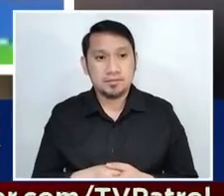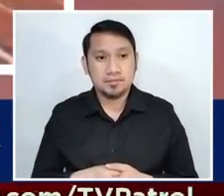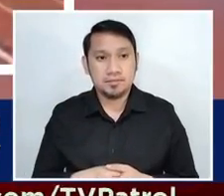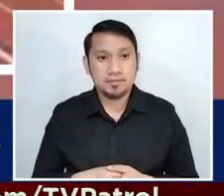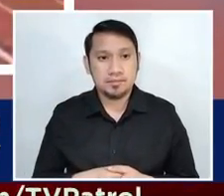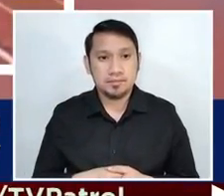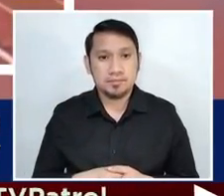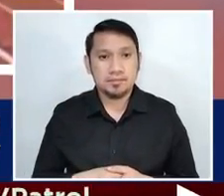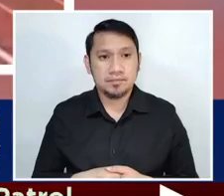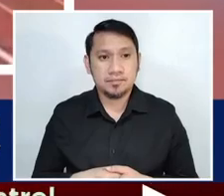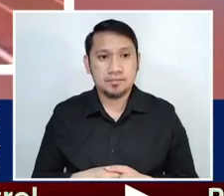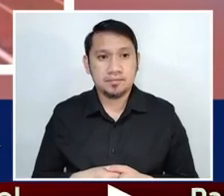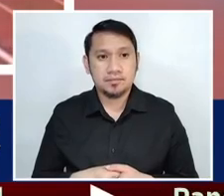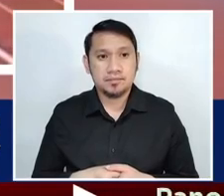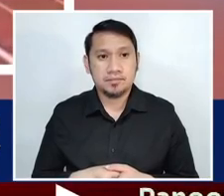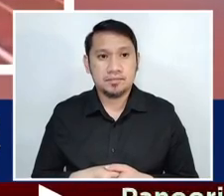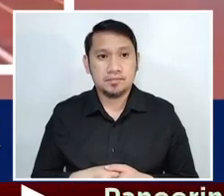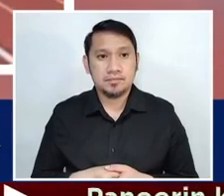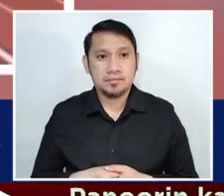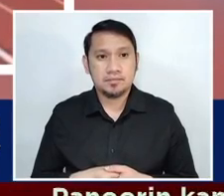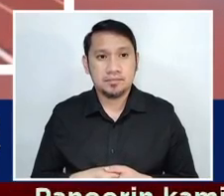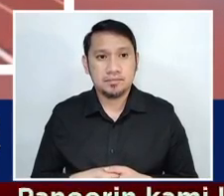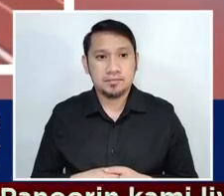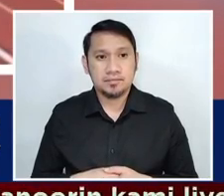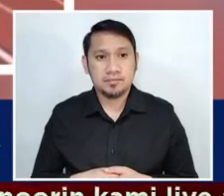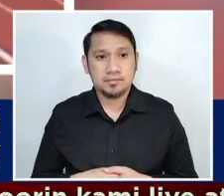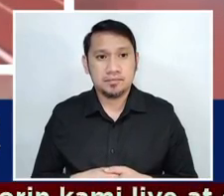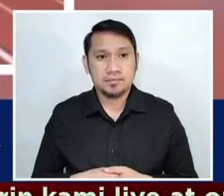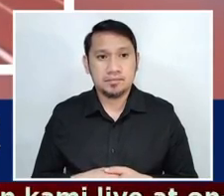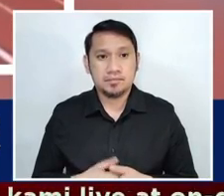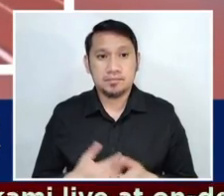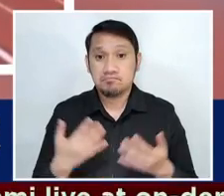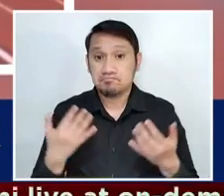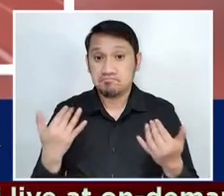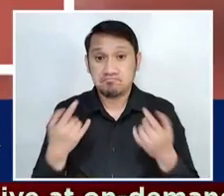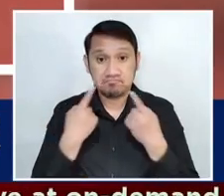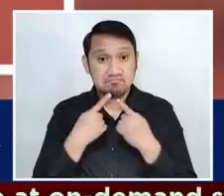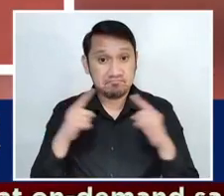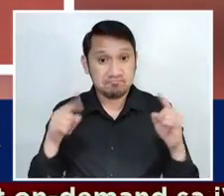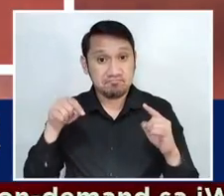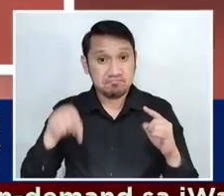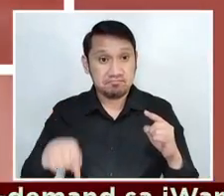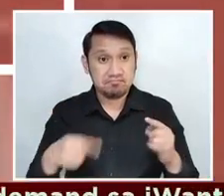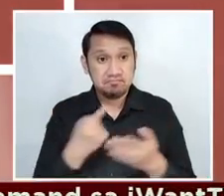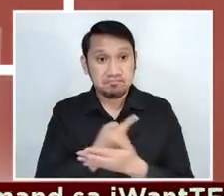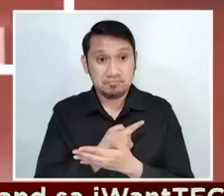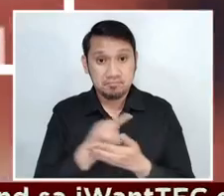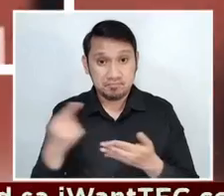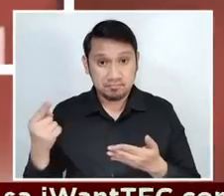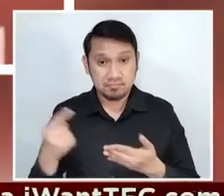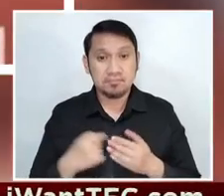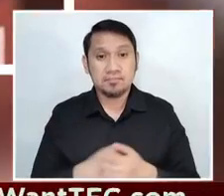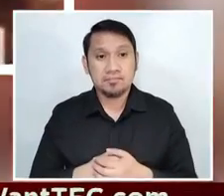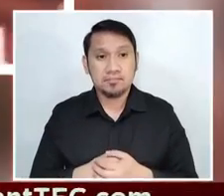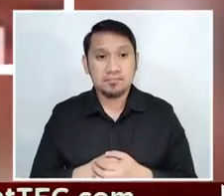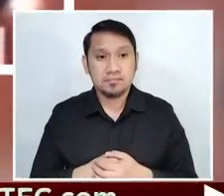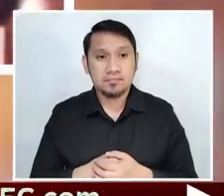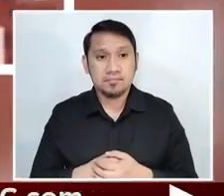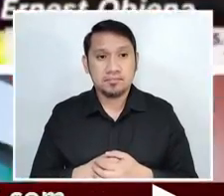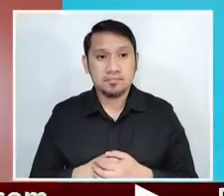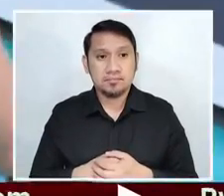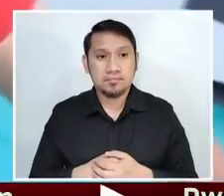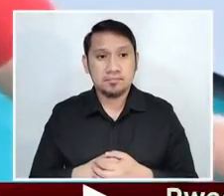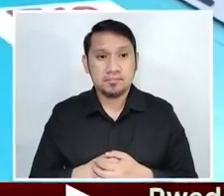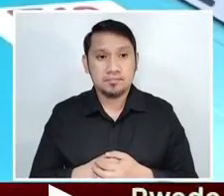Olympiasieger. Ito na ang ikatlong podium finish ni Obiena ngayong linggo. 90, aber er hat's versucht.